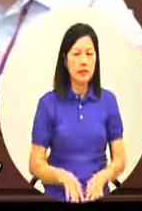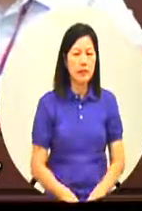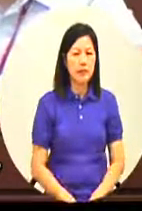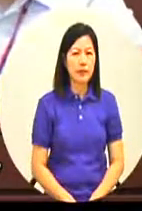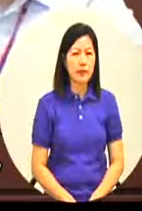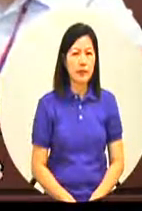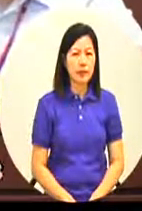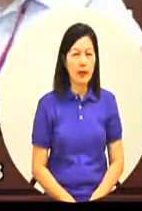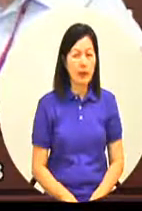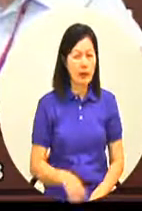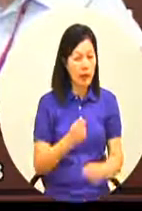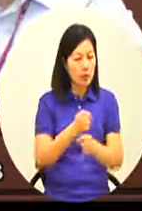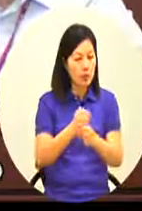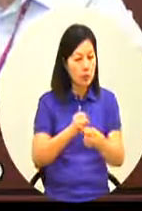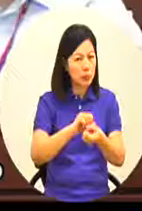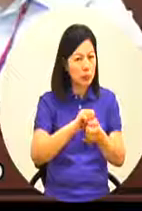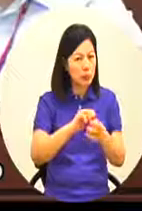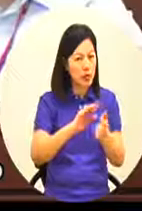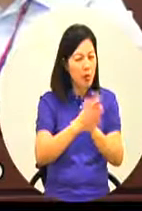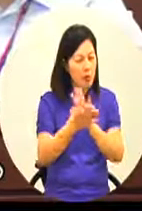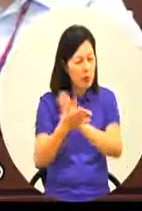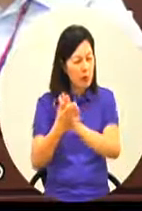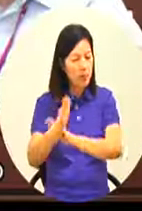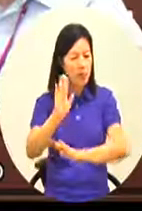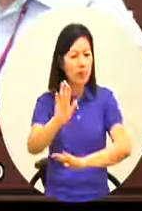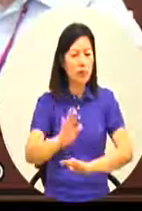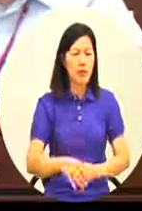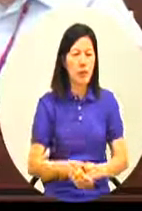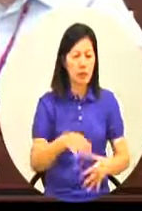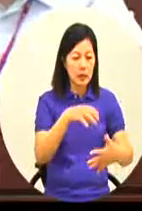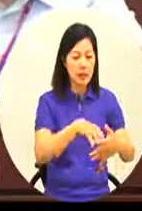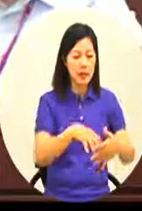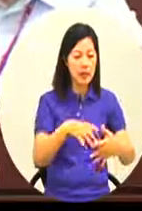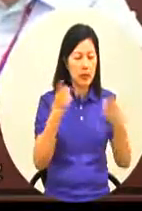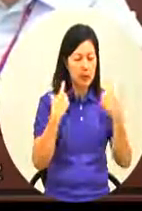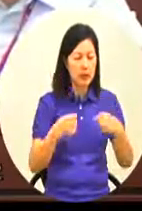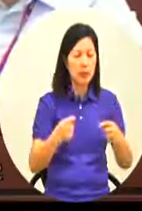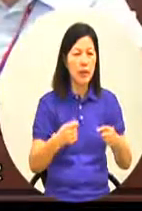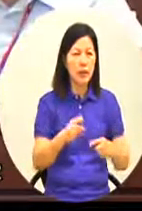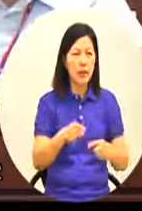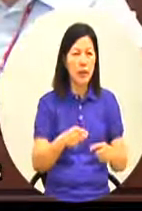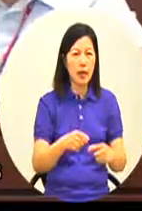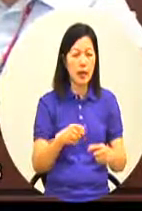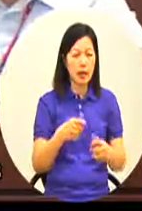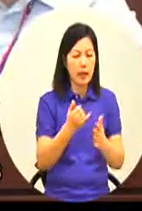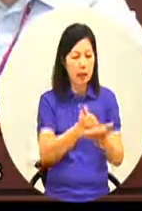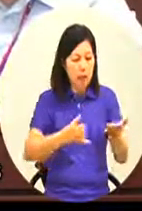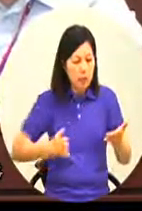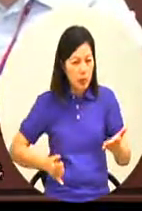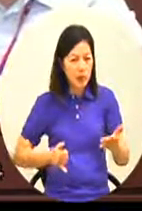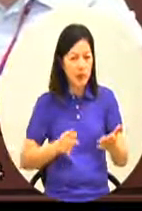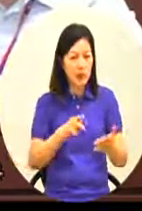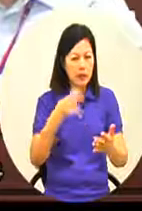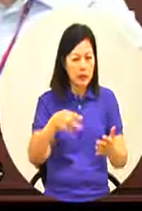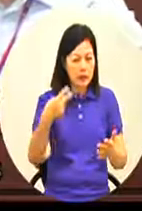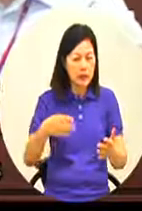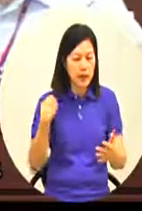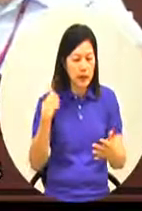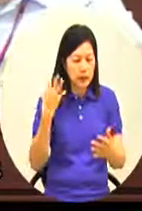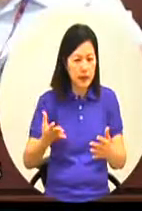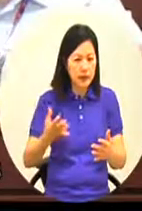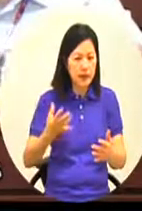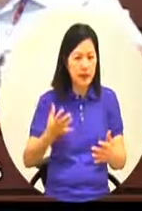的在演变当中，就像议员所说，所以现在里面除了说原本既有的，有的已经离场，那有的是有新的，包括说有